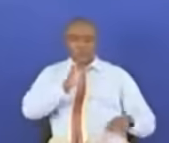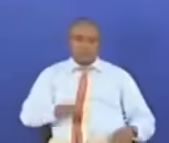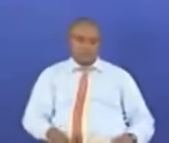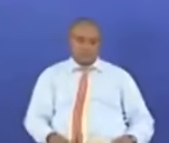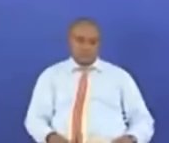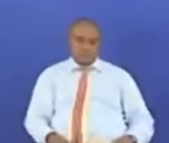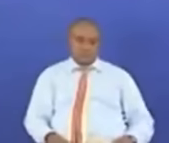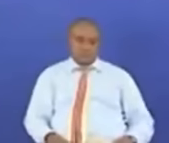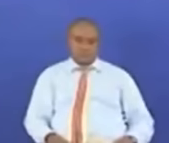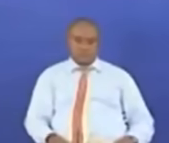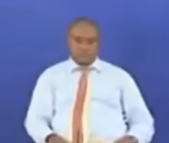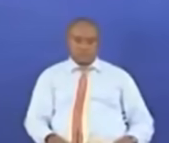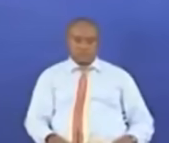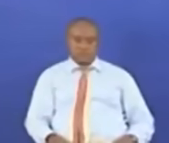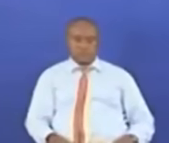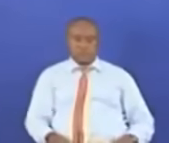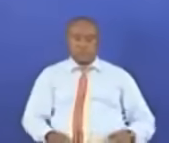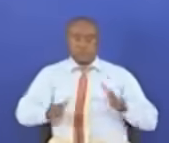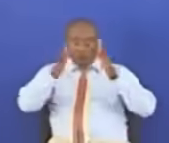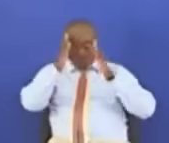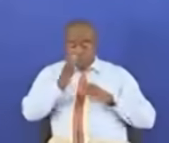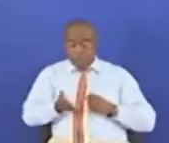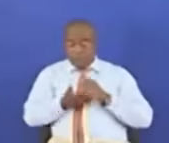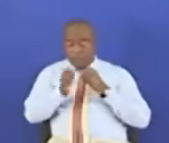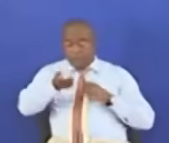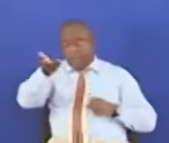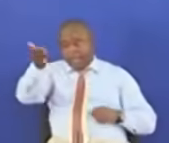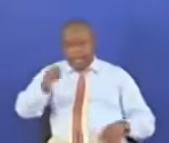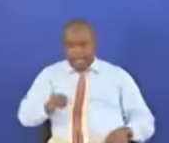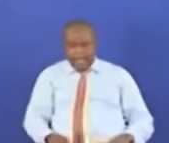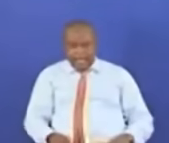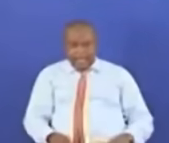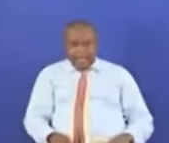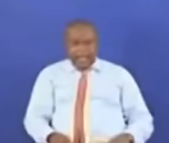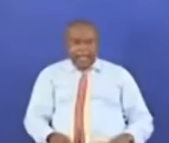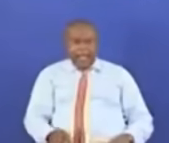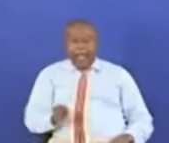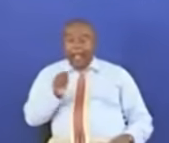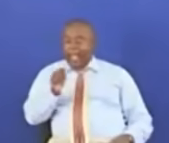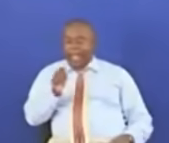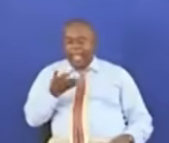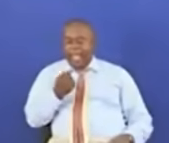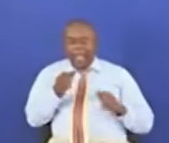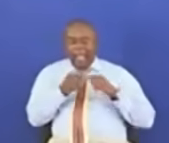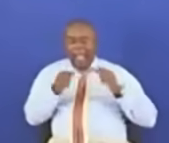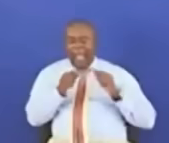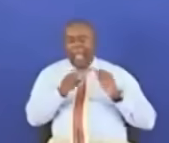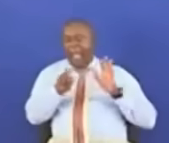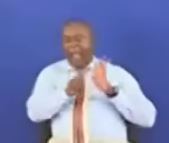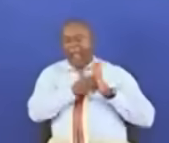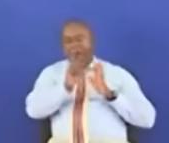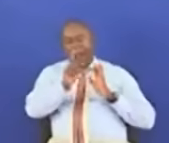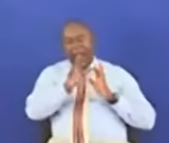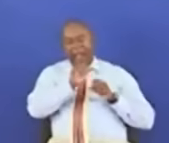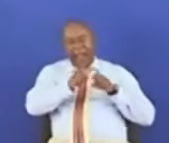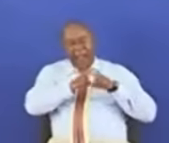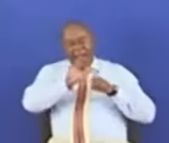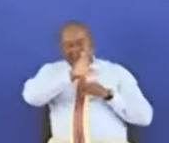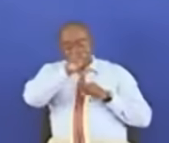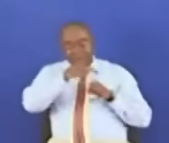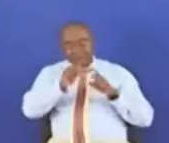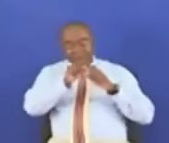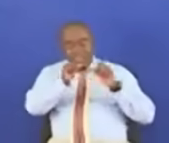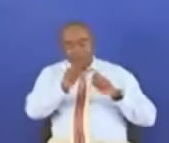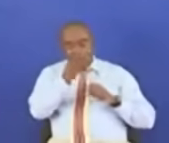Na hili Mheshimiwa Naibu Spika, Halikinzani kabisa na katiba, linaendana yale yote ambayo yamo katika ibara